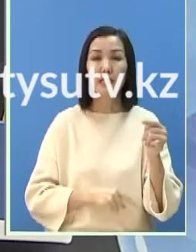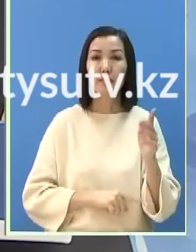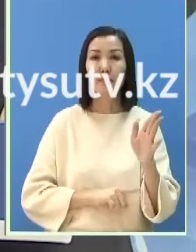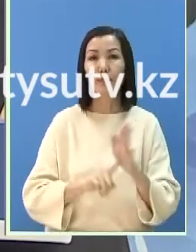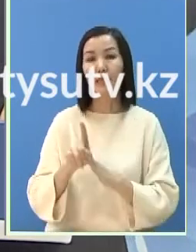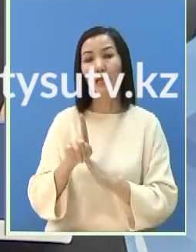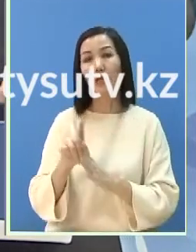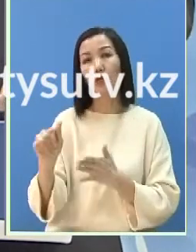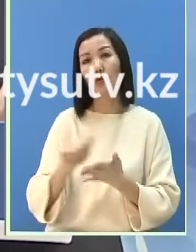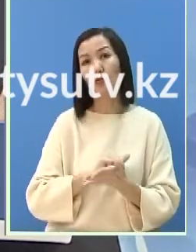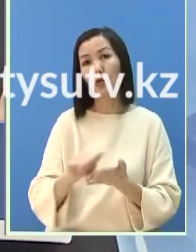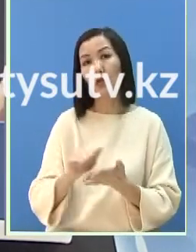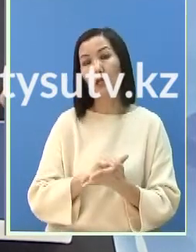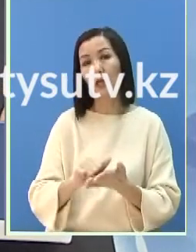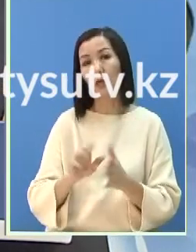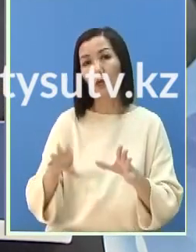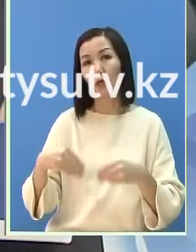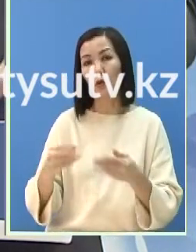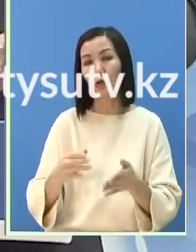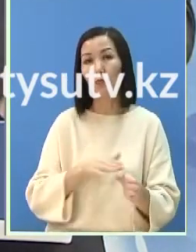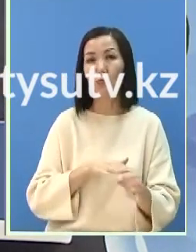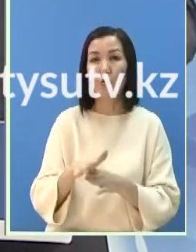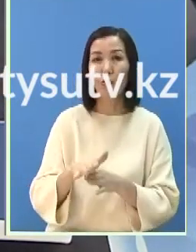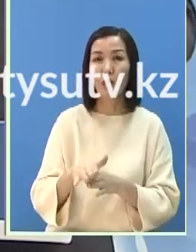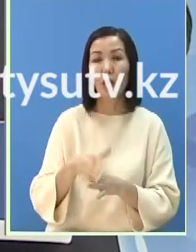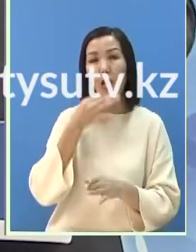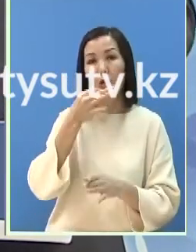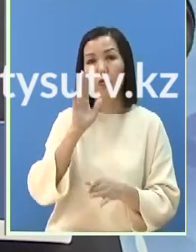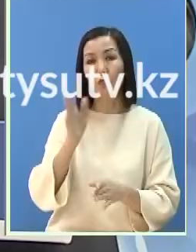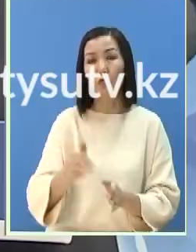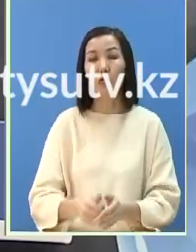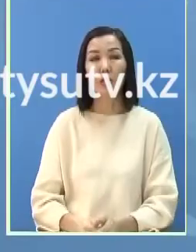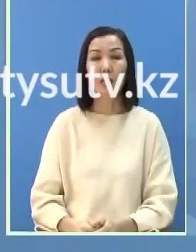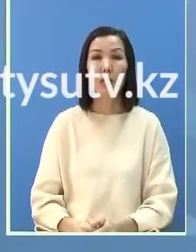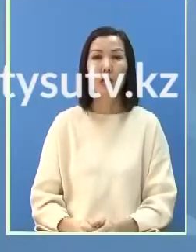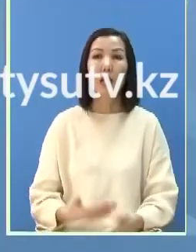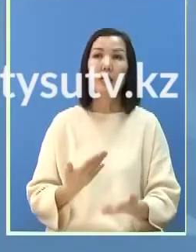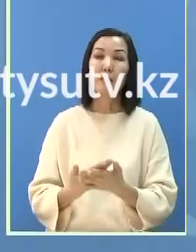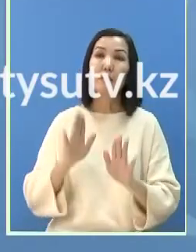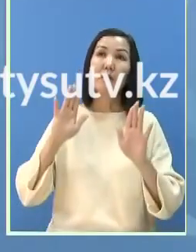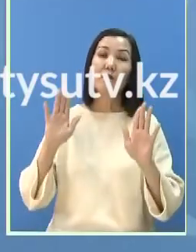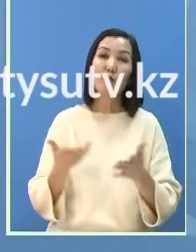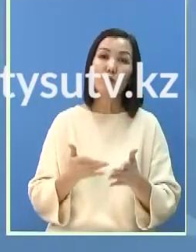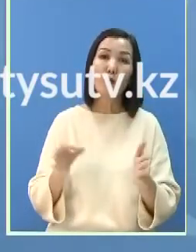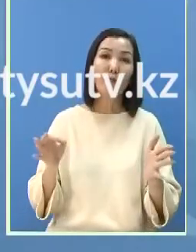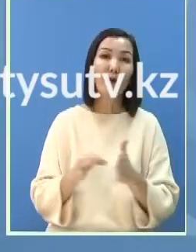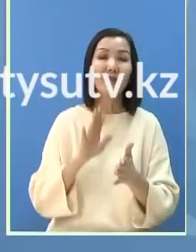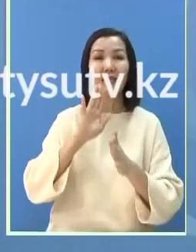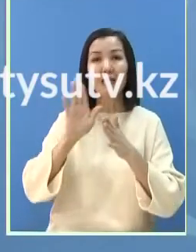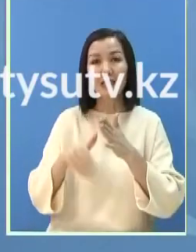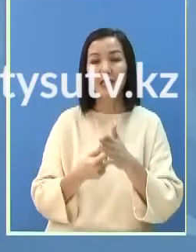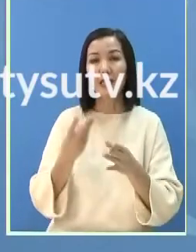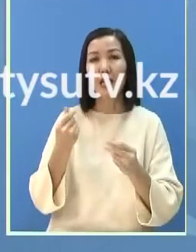туралы документтер, құжаттарын өткізіп, толық жаңағы отчетын береді. Ал мақсатсыз жұмсалған қаржы анықталса, ол қайтарылады ма?